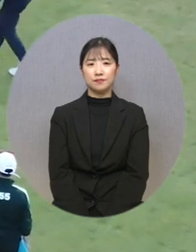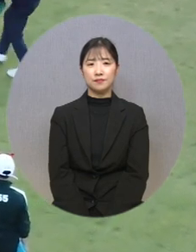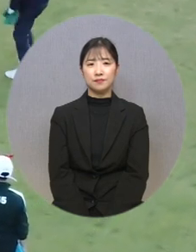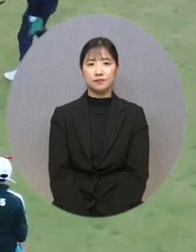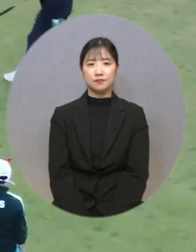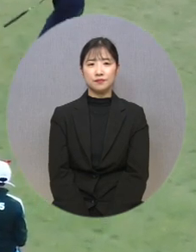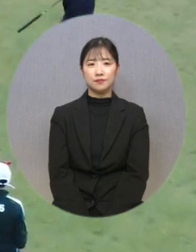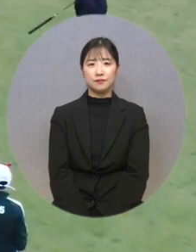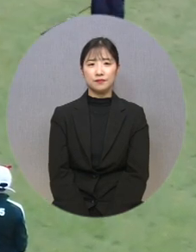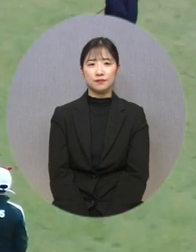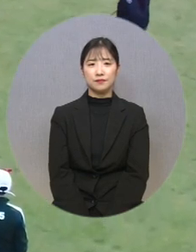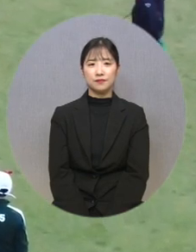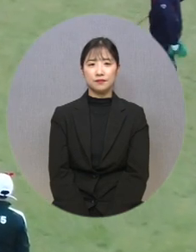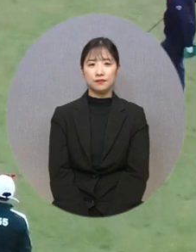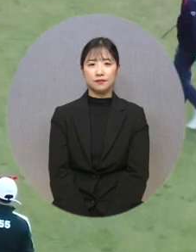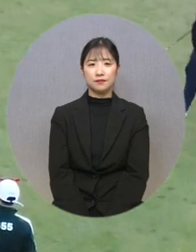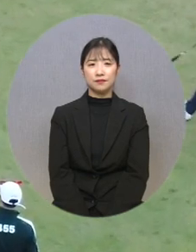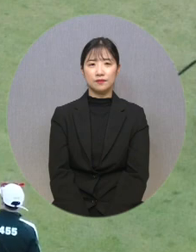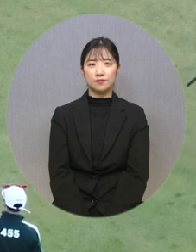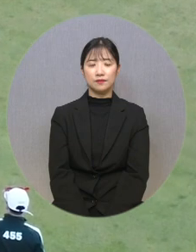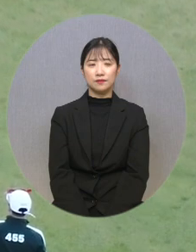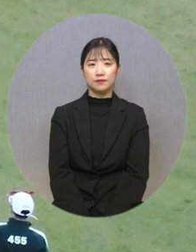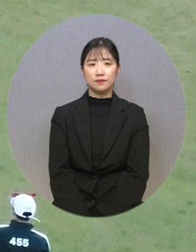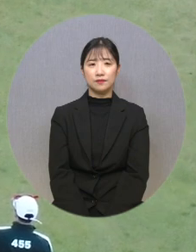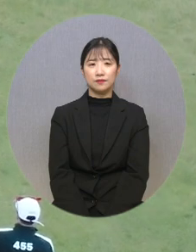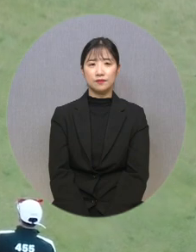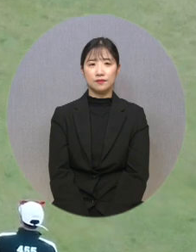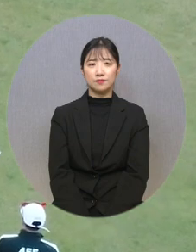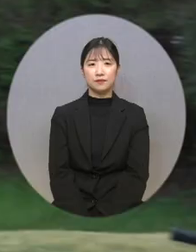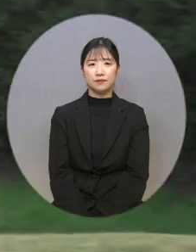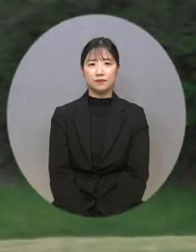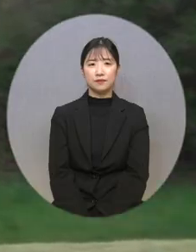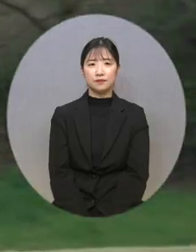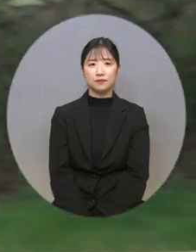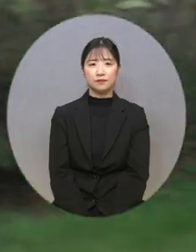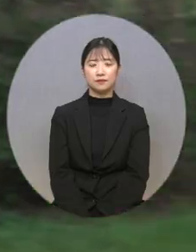할게요. 오. 너무 많이 갔다.